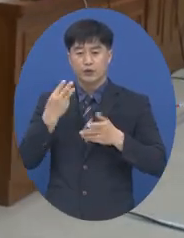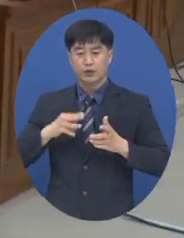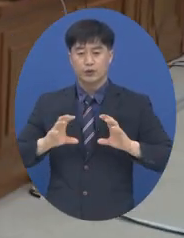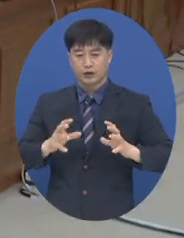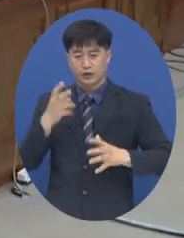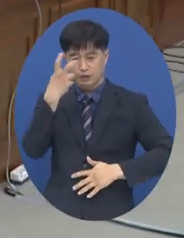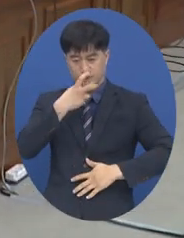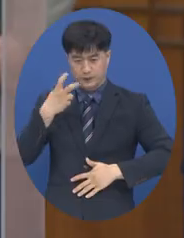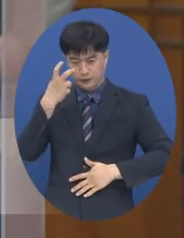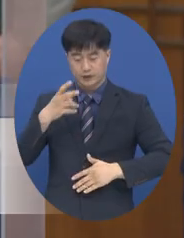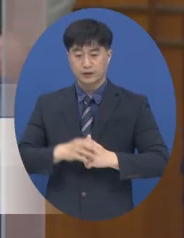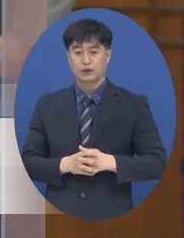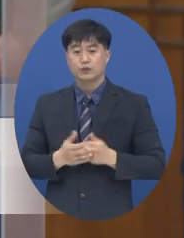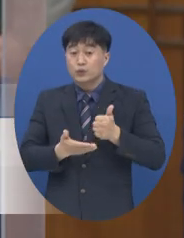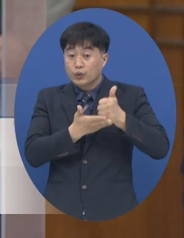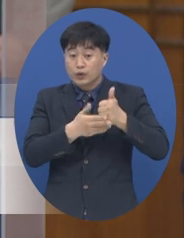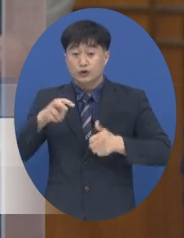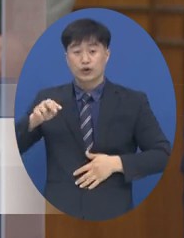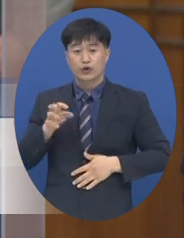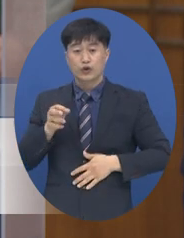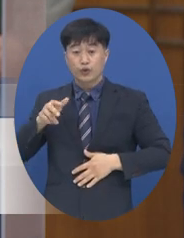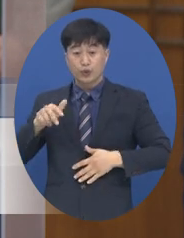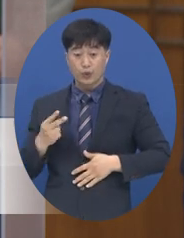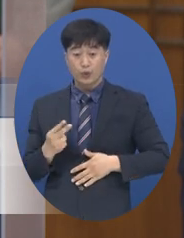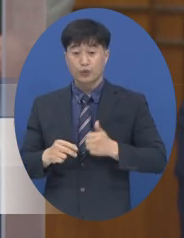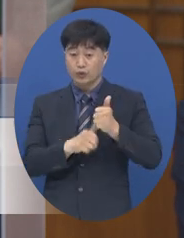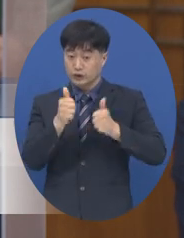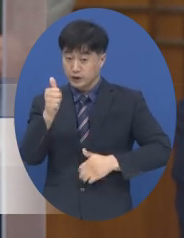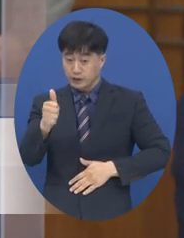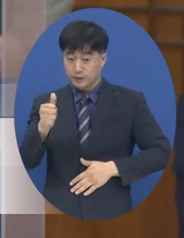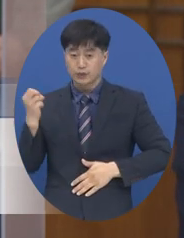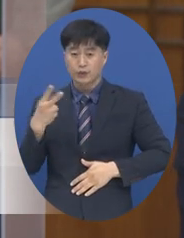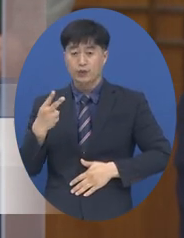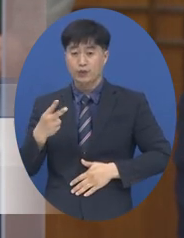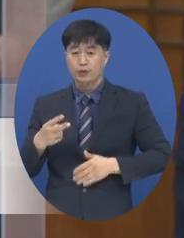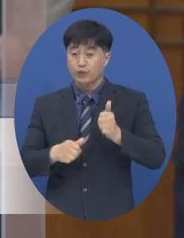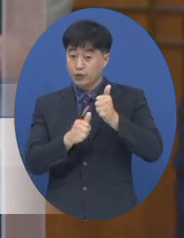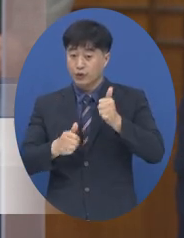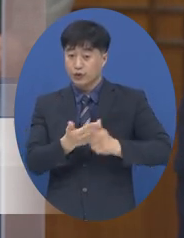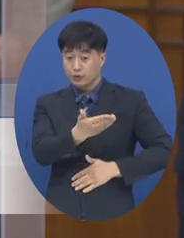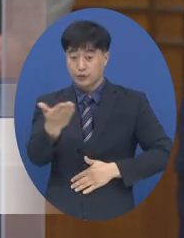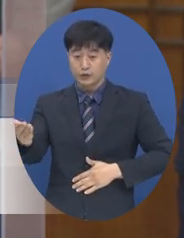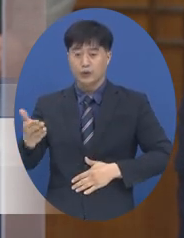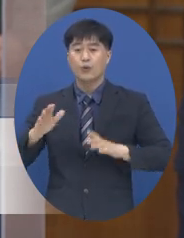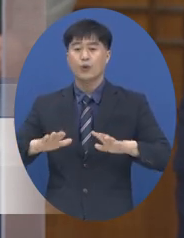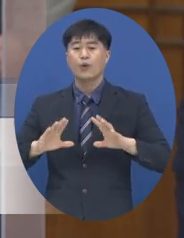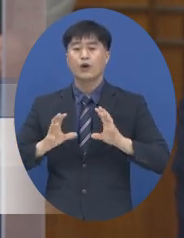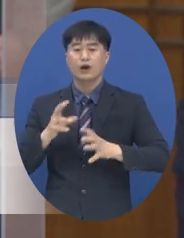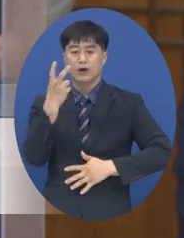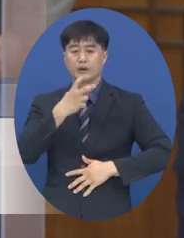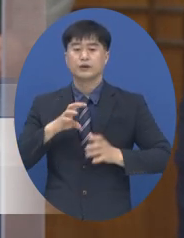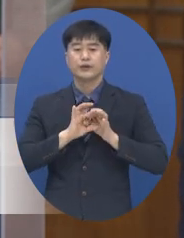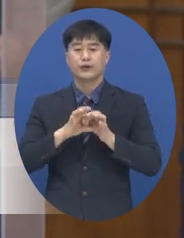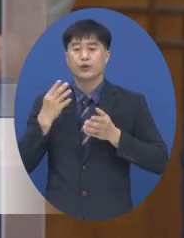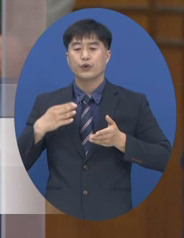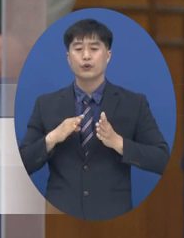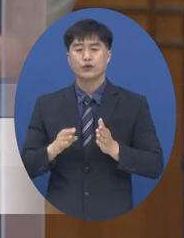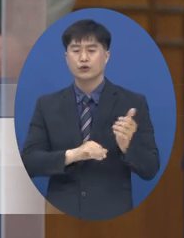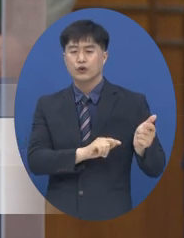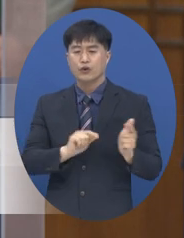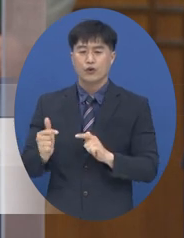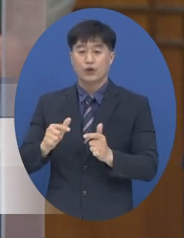국가입니다 존경하는 서용교 위원장님 그리고 위원님 여러분 오늘 국정감사를 통해서